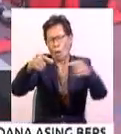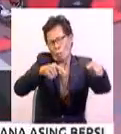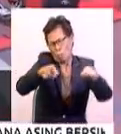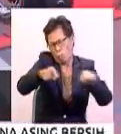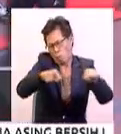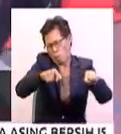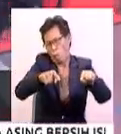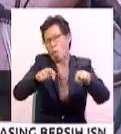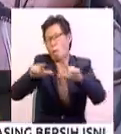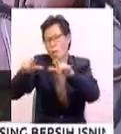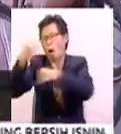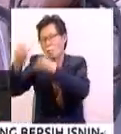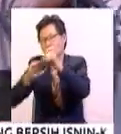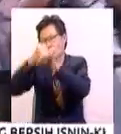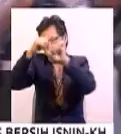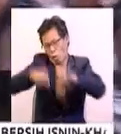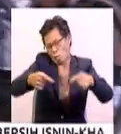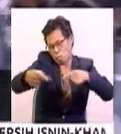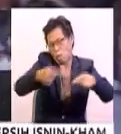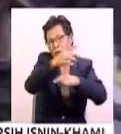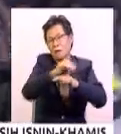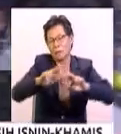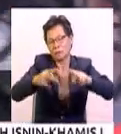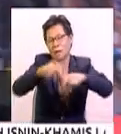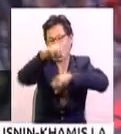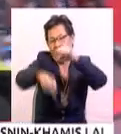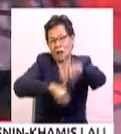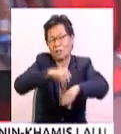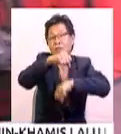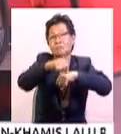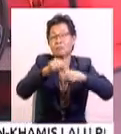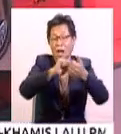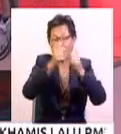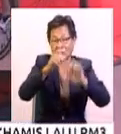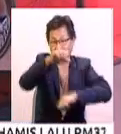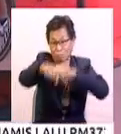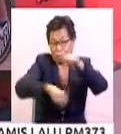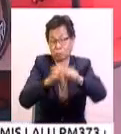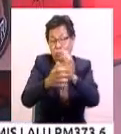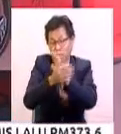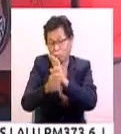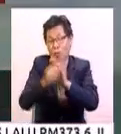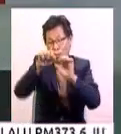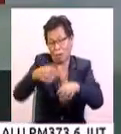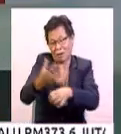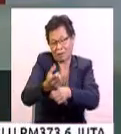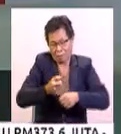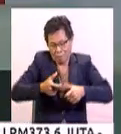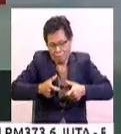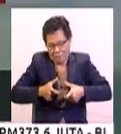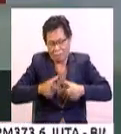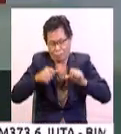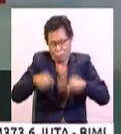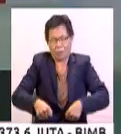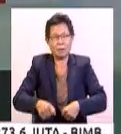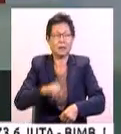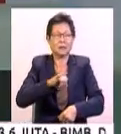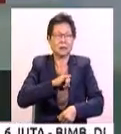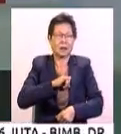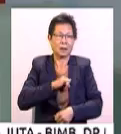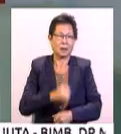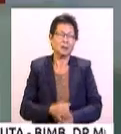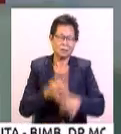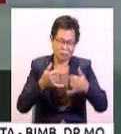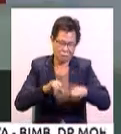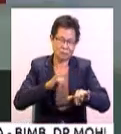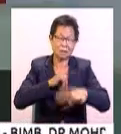bertaraf antarabangsa sekaligus melahirkan atlet berbasikal negara yang berpotensi meraih pingat. So saya still lagi